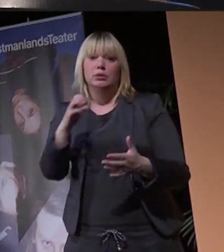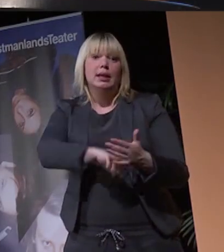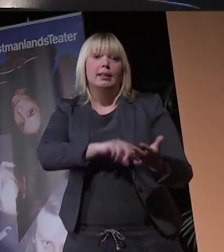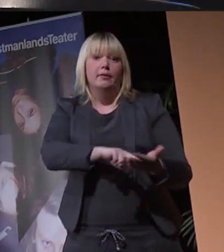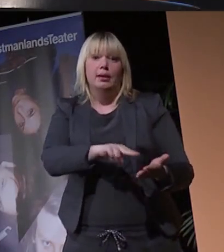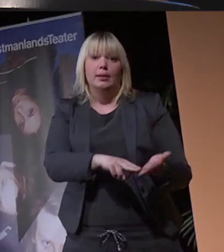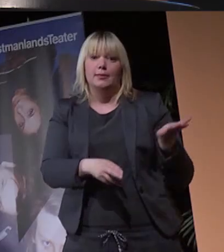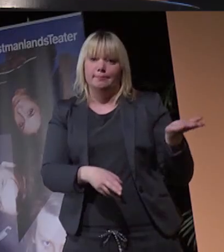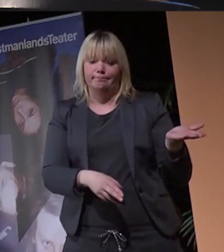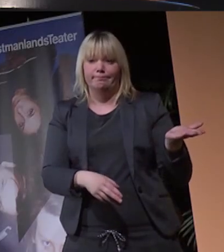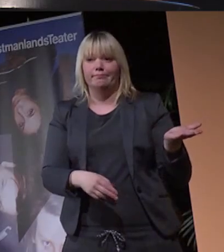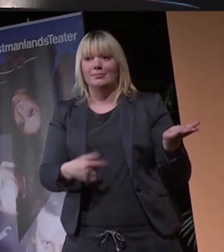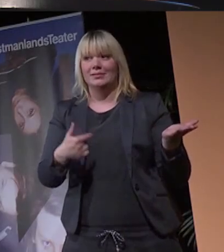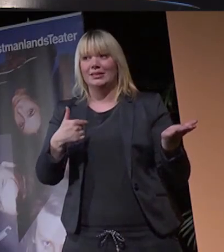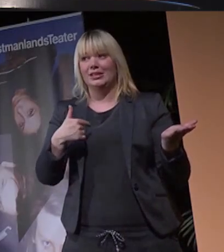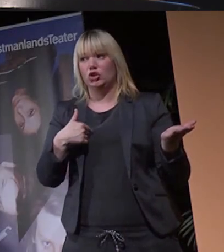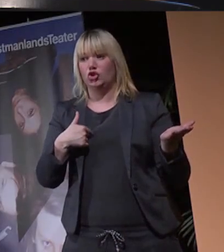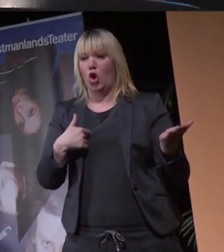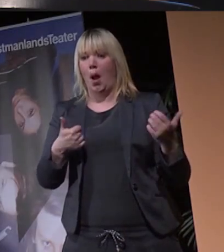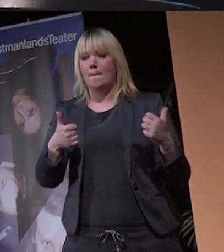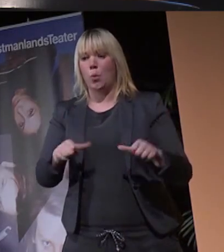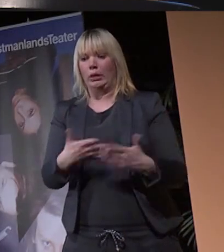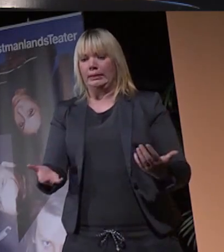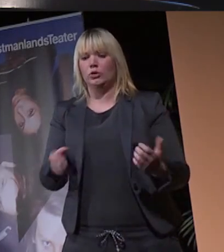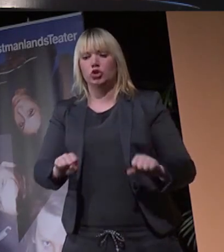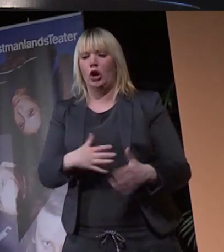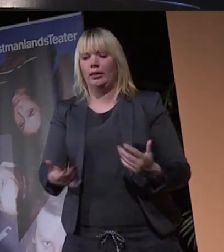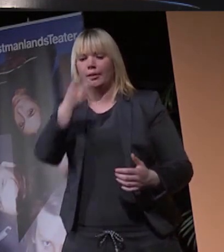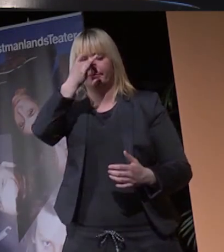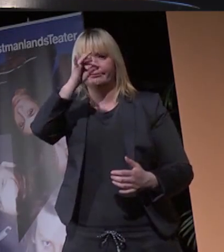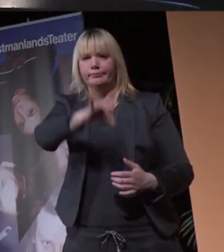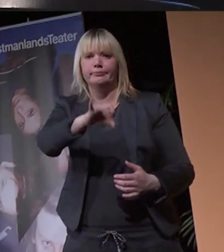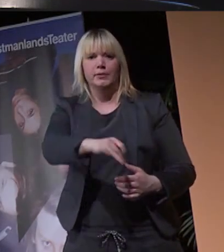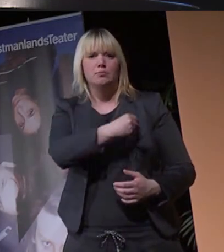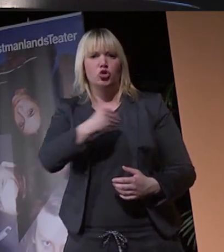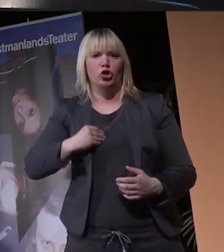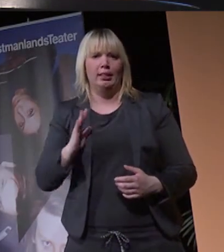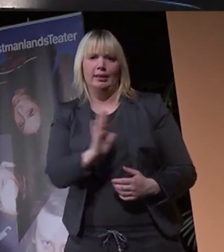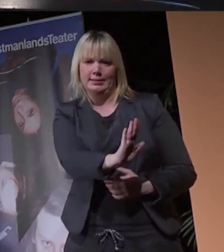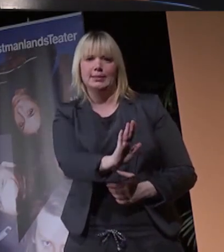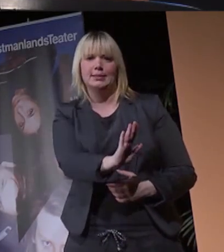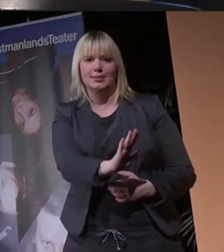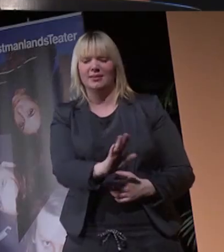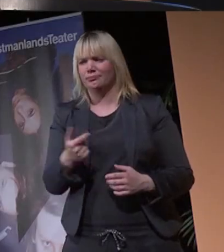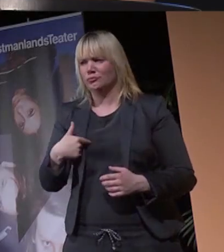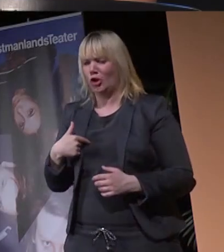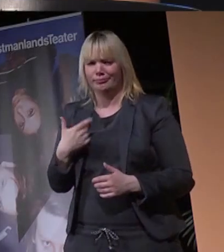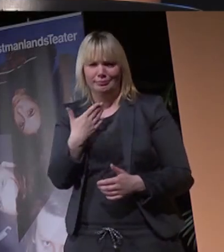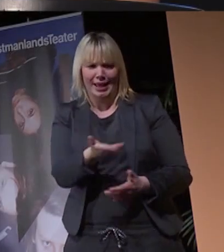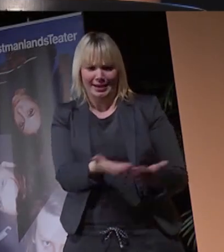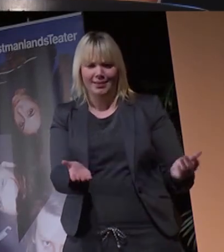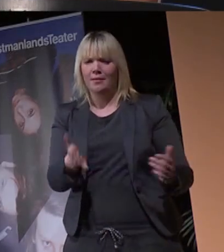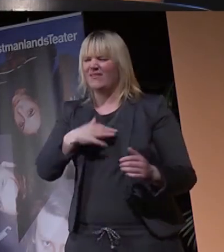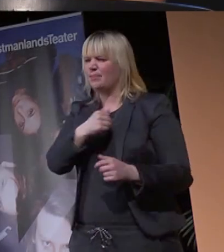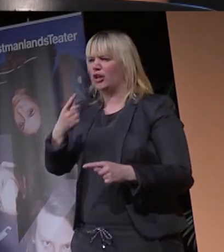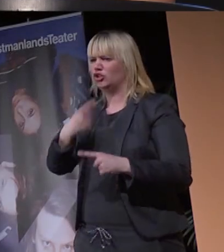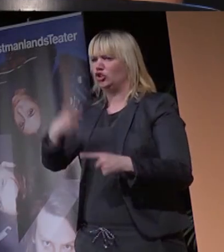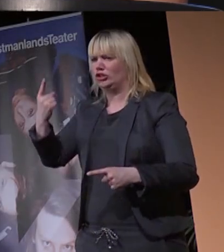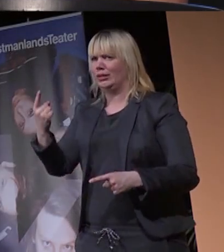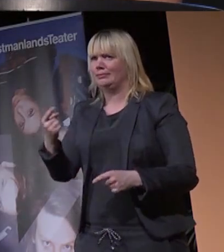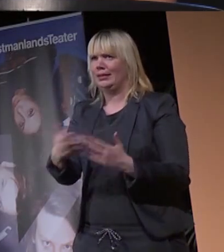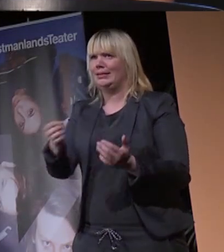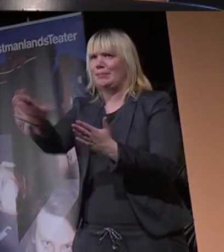säga att jag förstår verkligen den, alltså att man oroar, att det är mycket pengar som får konsekvenser. Det är ju inget nytt. Det här har ju